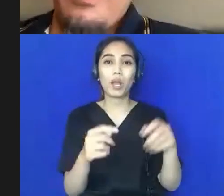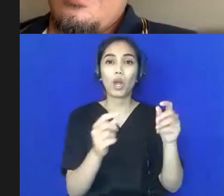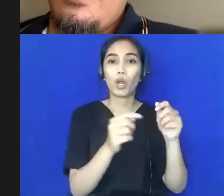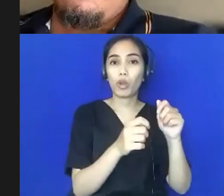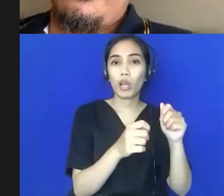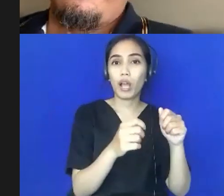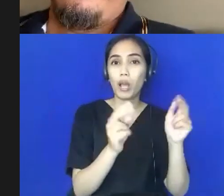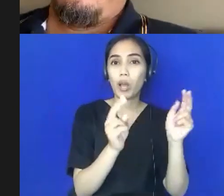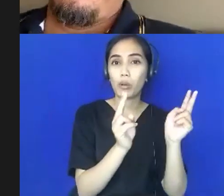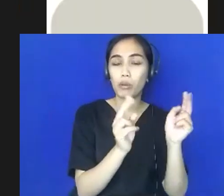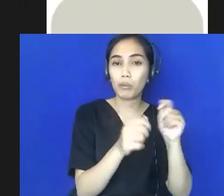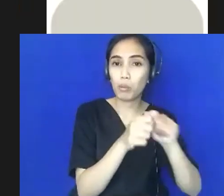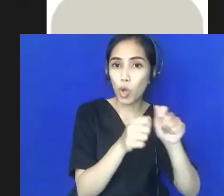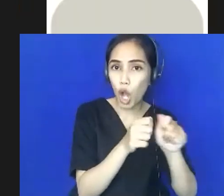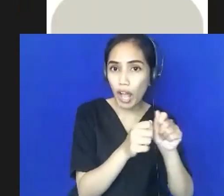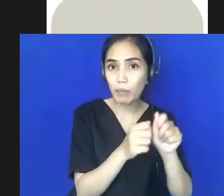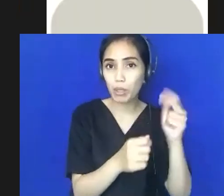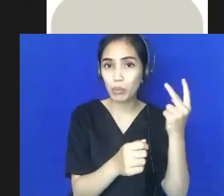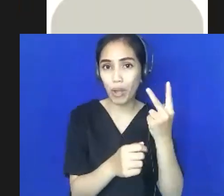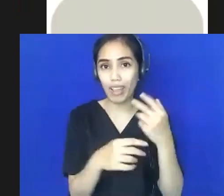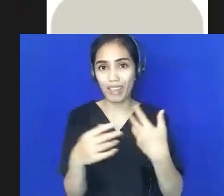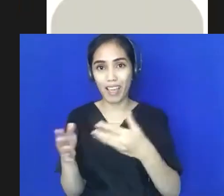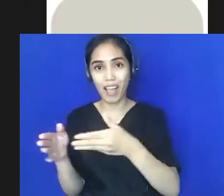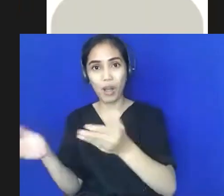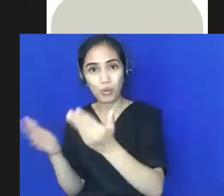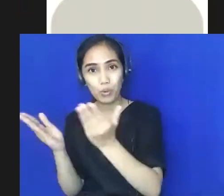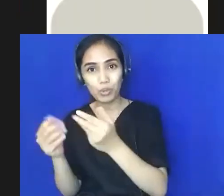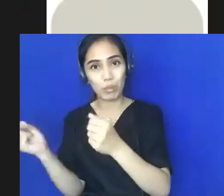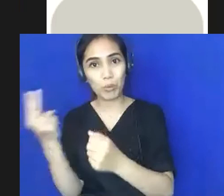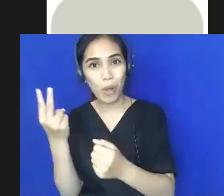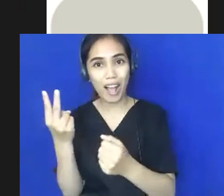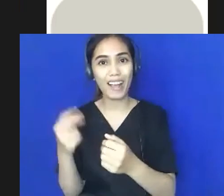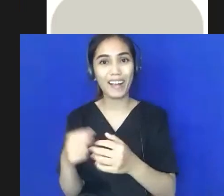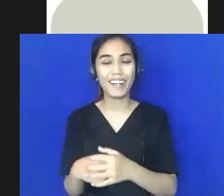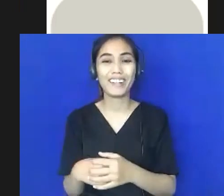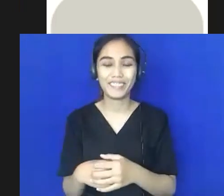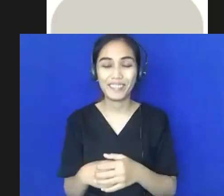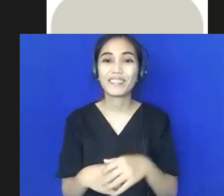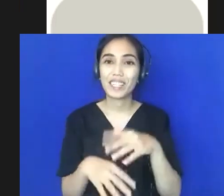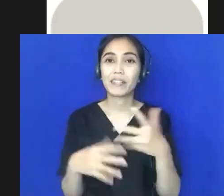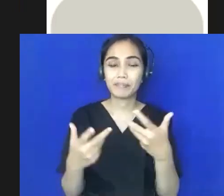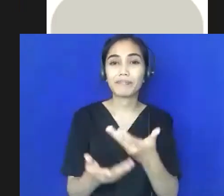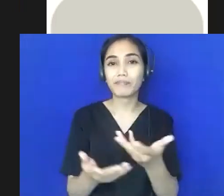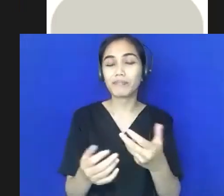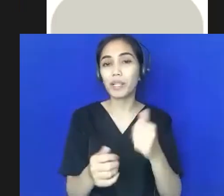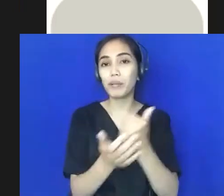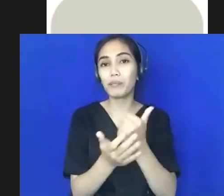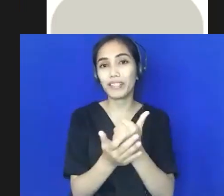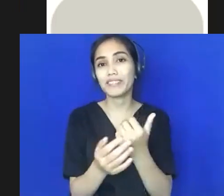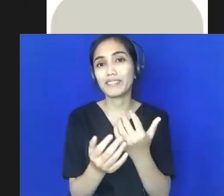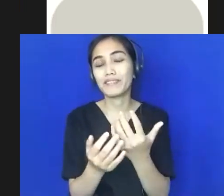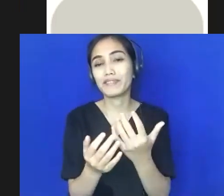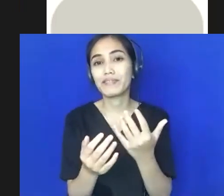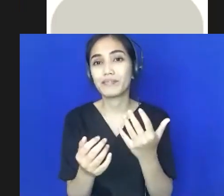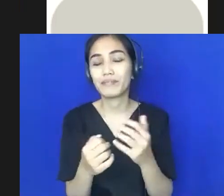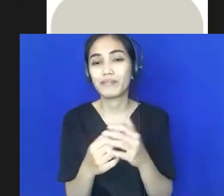last but not least, ya. Ini saya sengaja memang, karena ini kita dalam rangka Hari Anak, tentu sangat penting untuk kita semua juga mendengarkan apa yang